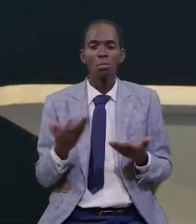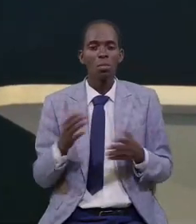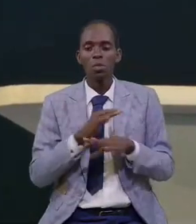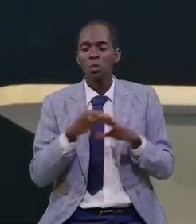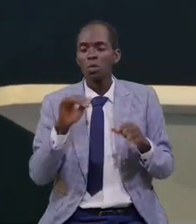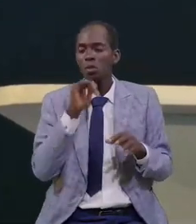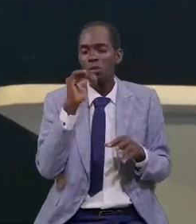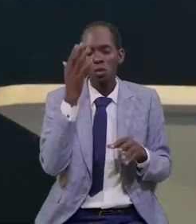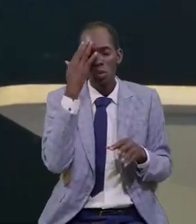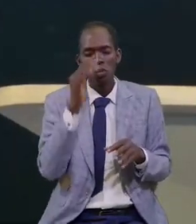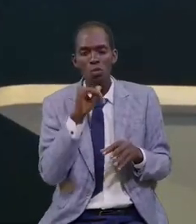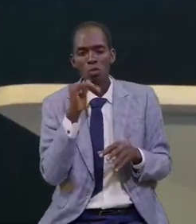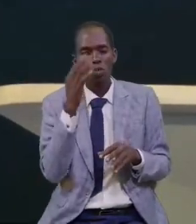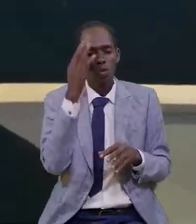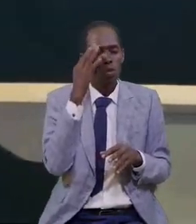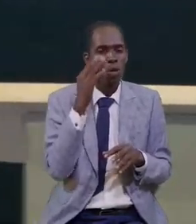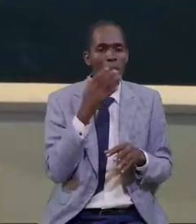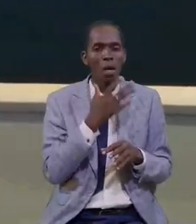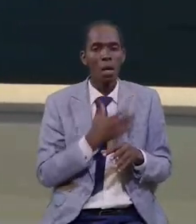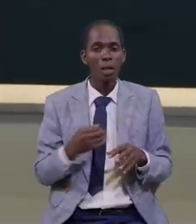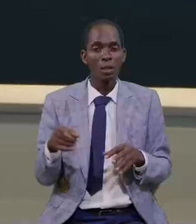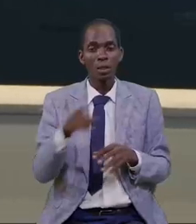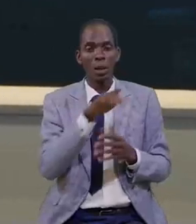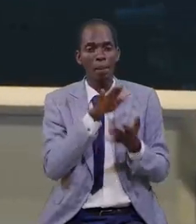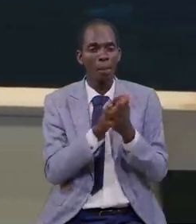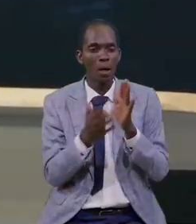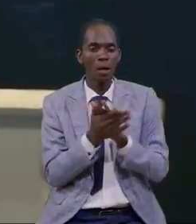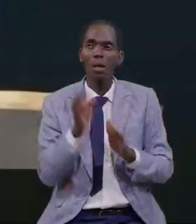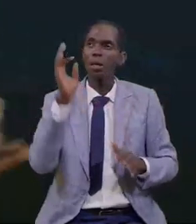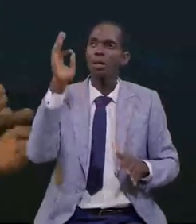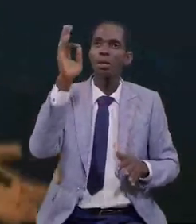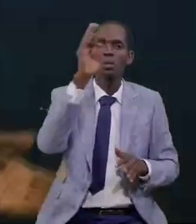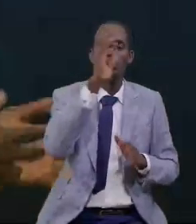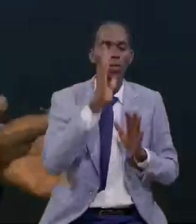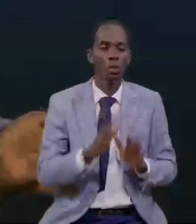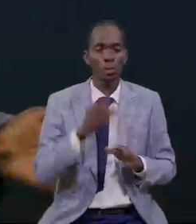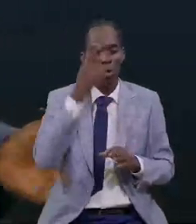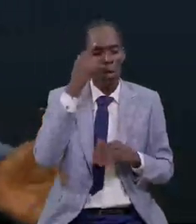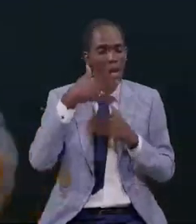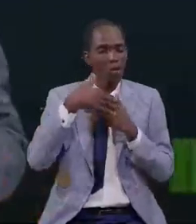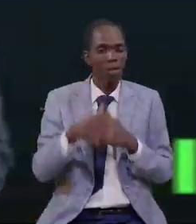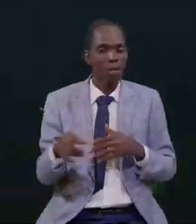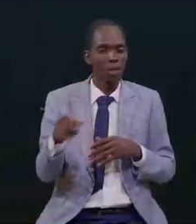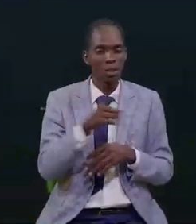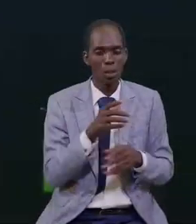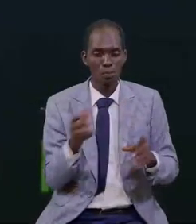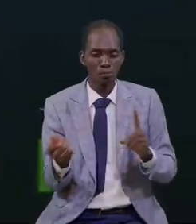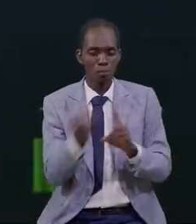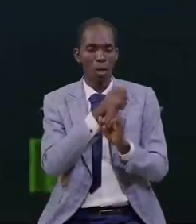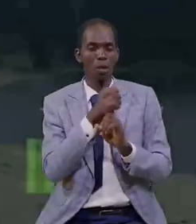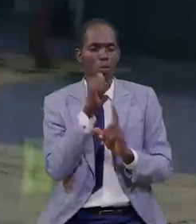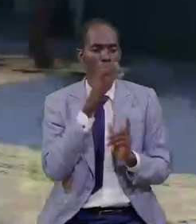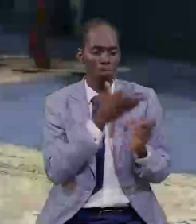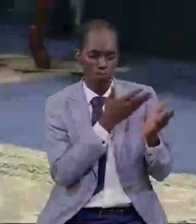pas ils sont devenus des évangélistes parce que après avoir surpris la femme ils l'ont amené à